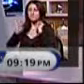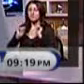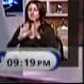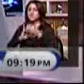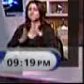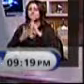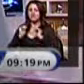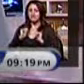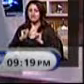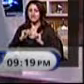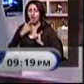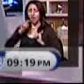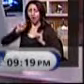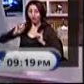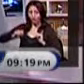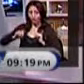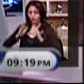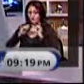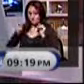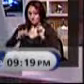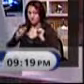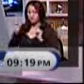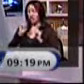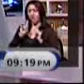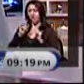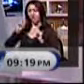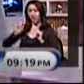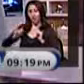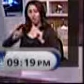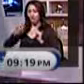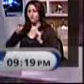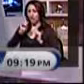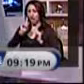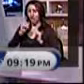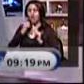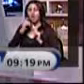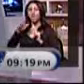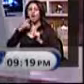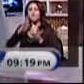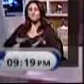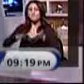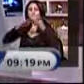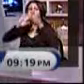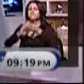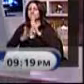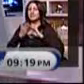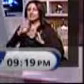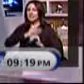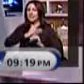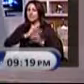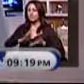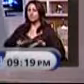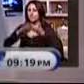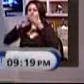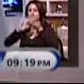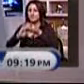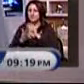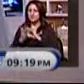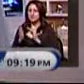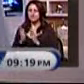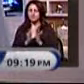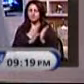من يستدعي المجلس العسكري الى سده الحكم مره اخرى. انا ارفض هذا شكلا وموضوعا طبعا. طب نشوف ازاي فكره المحكمه